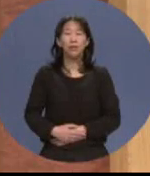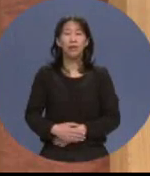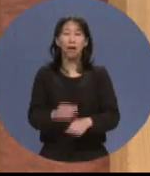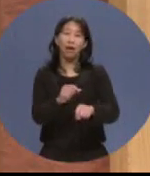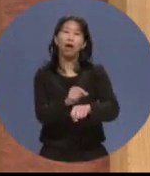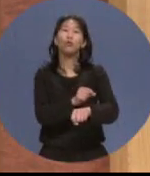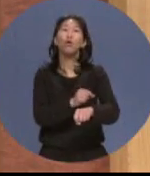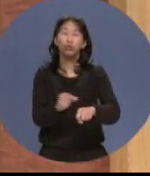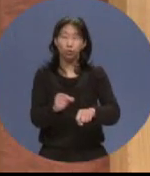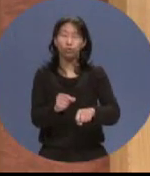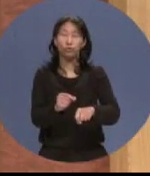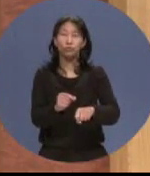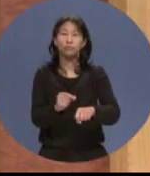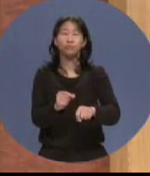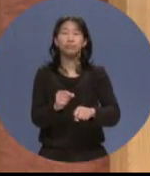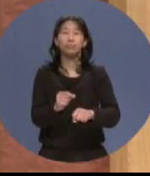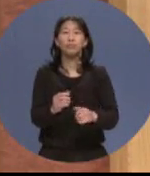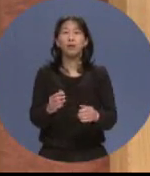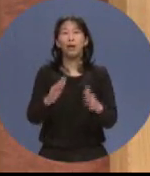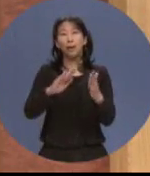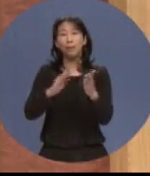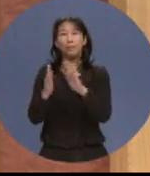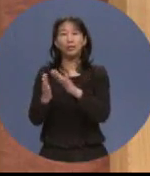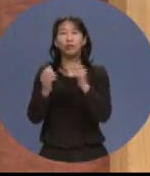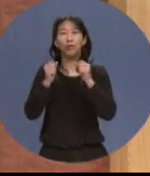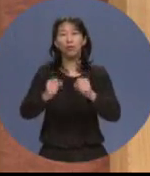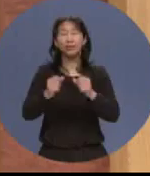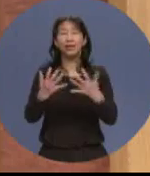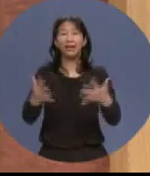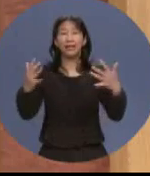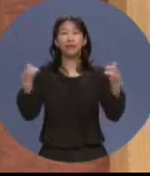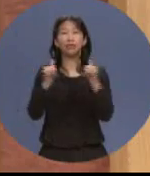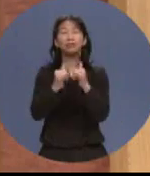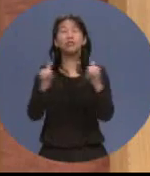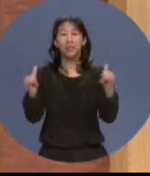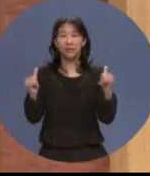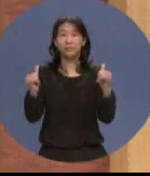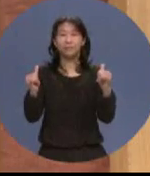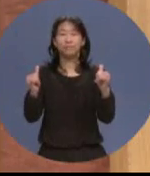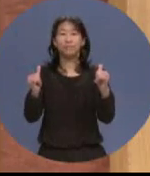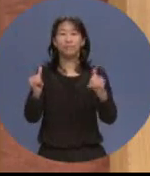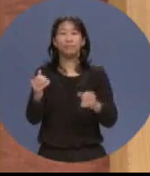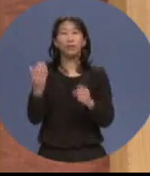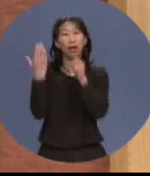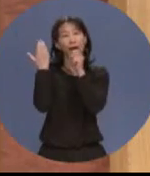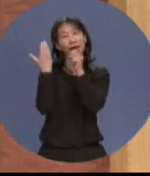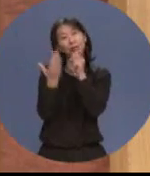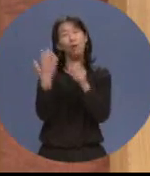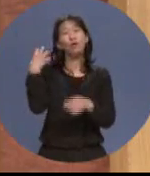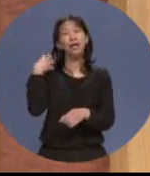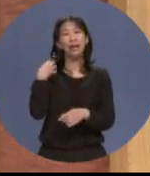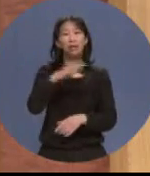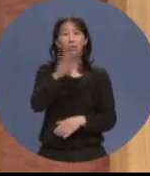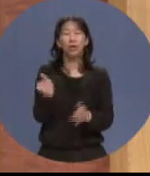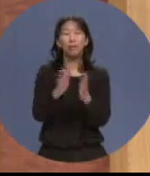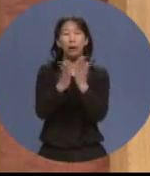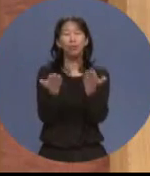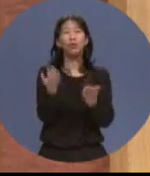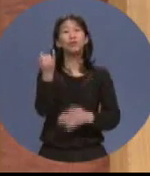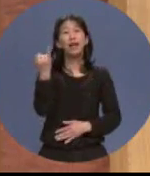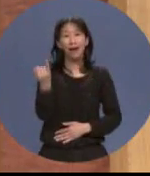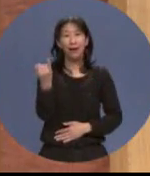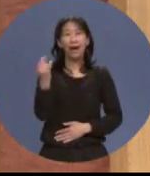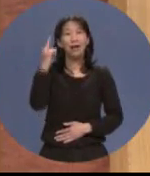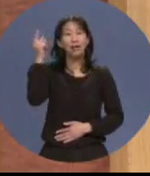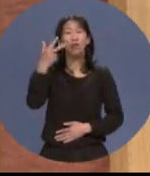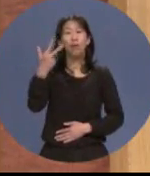して特集コーナー、街を元気にする達人たちでは、リポーターの山本愛子さんが生